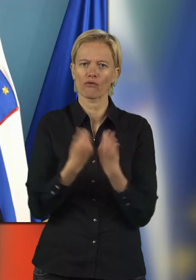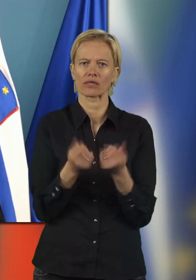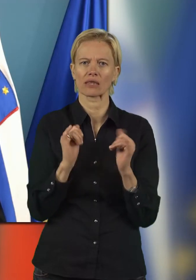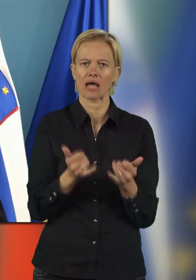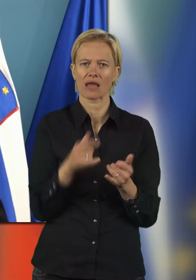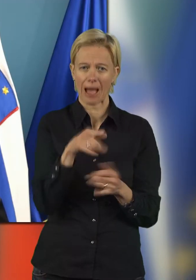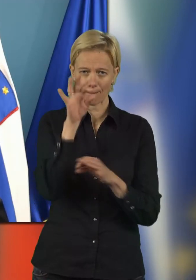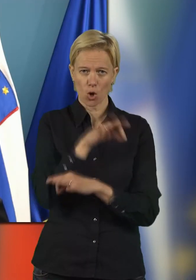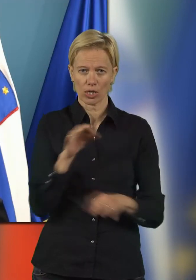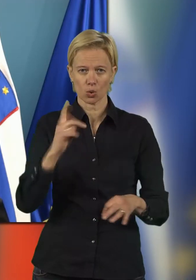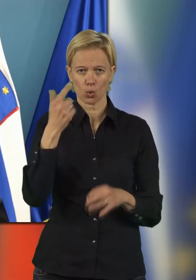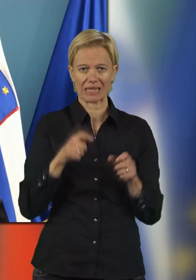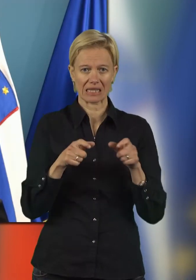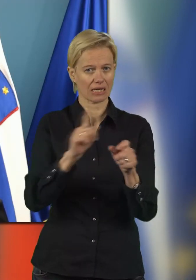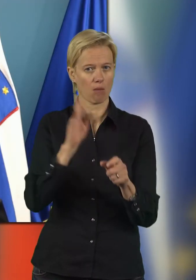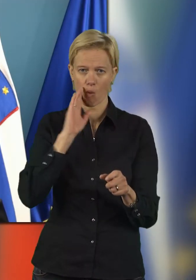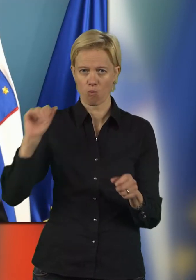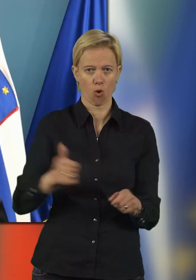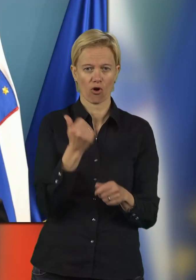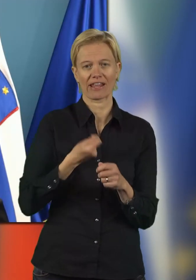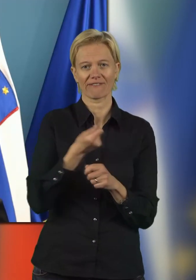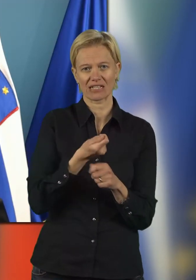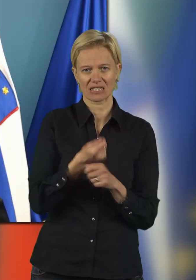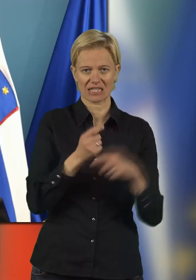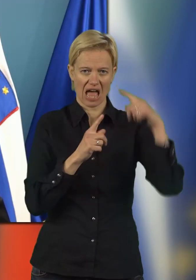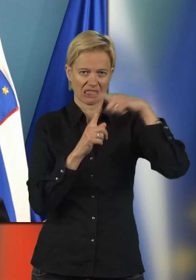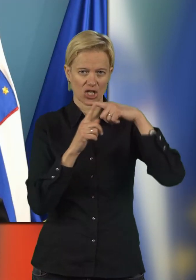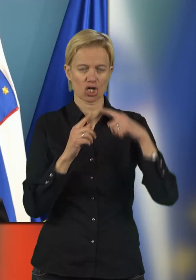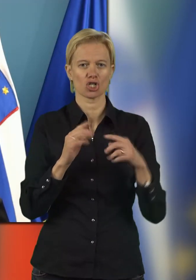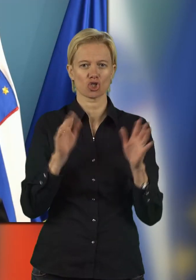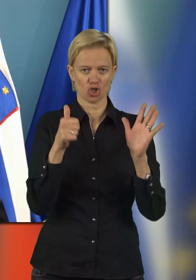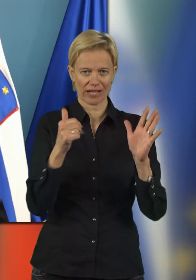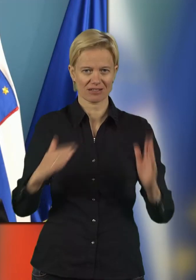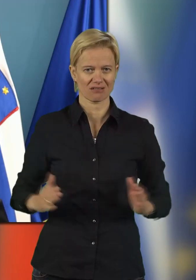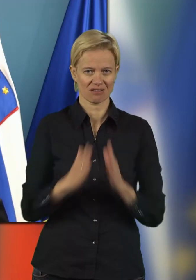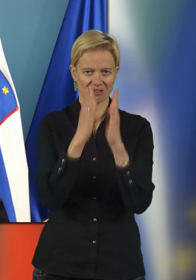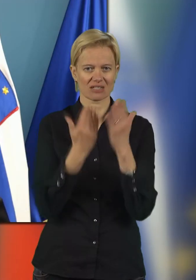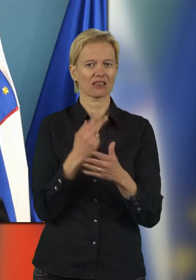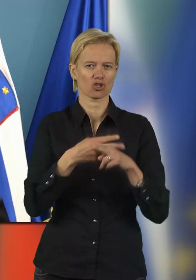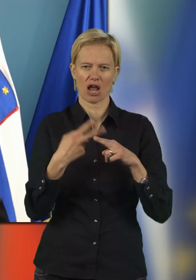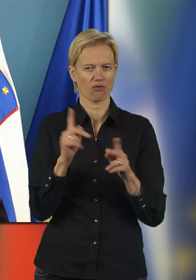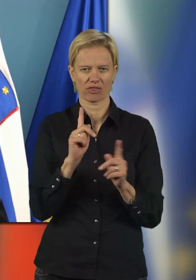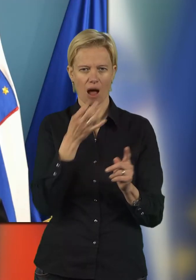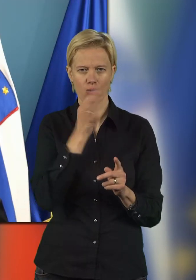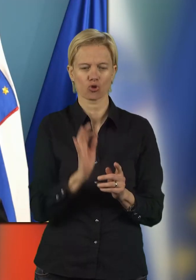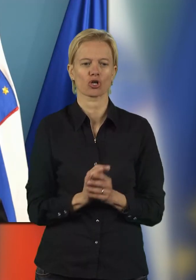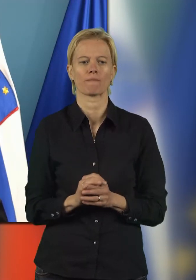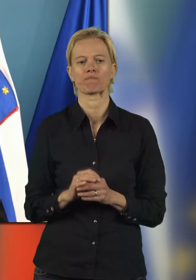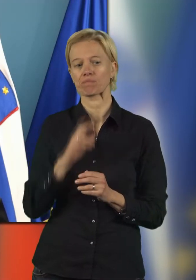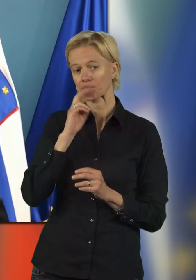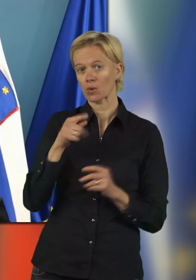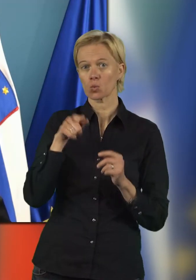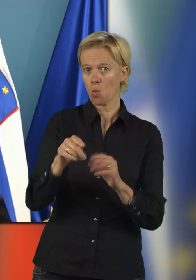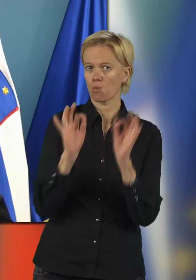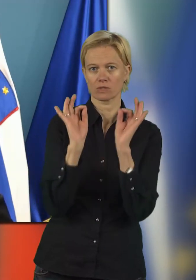kratko zanima samo, ali lahko zagotovite, da torej projekt drugi tir, da se ne bo ponovila investicija T6 za državo ne